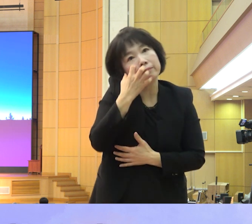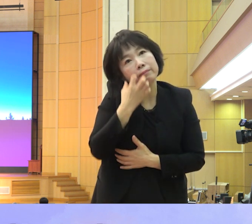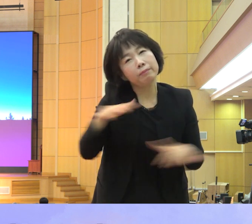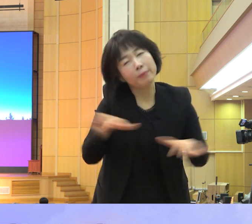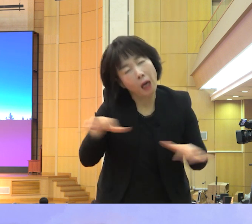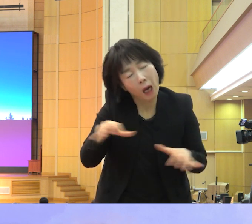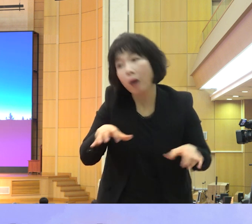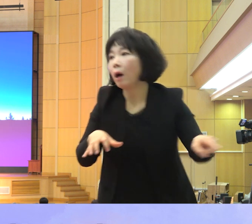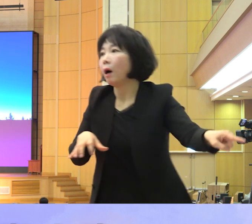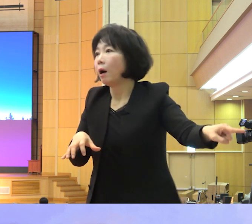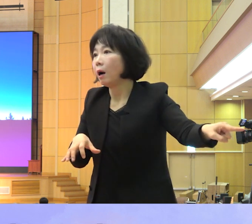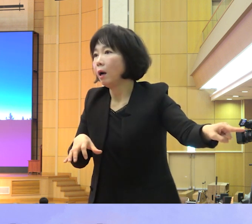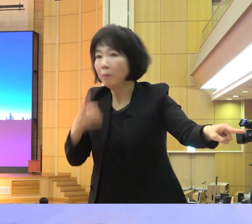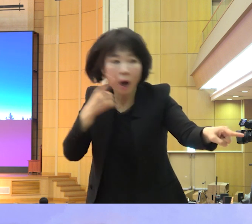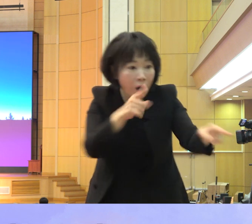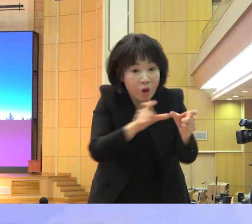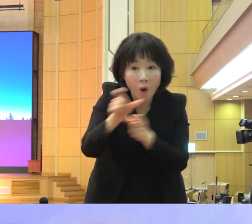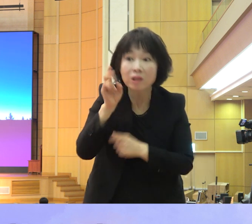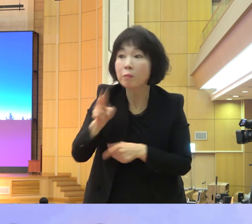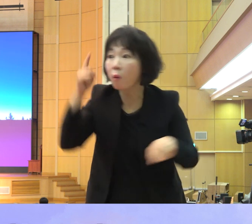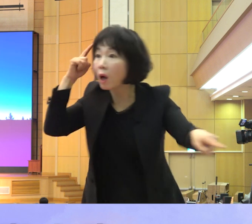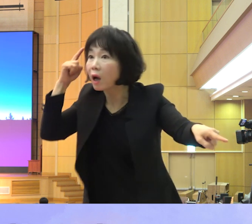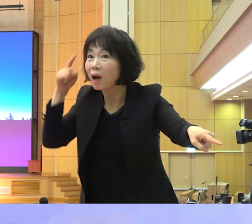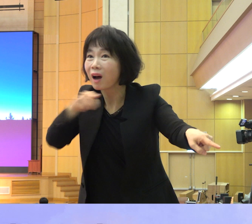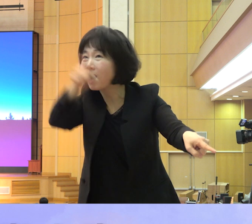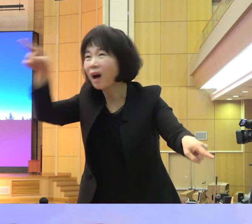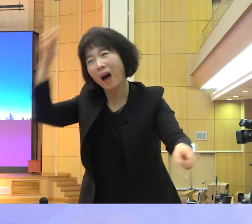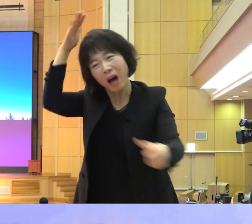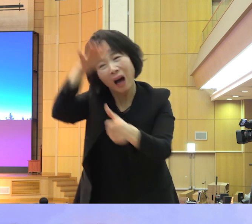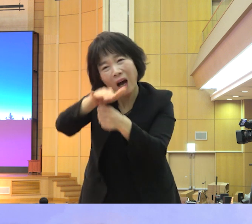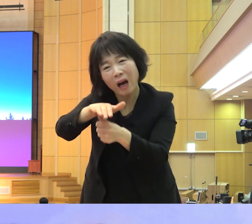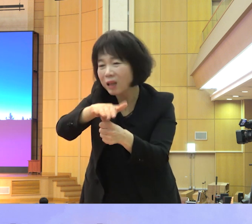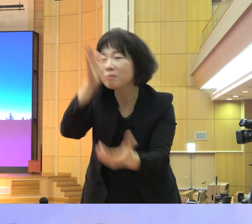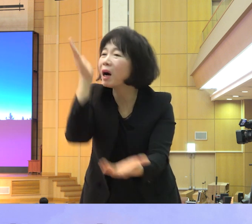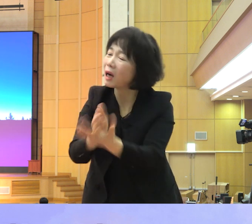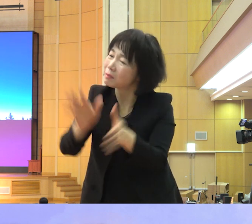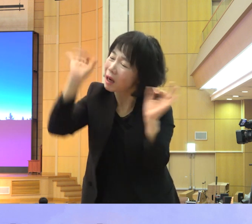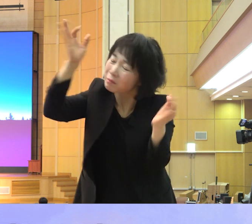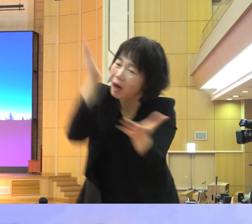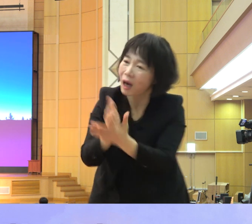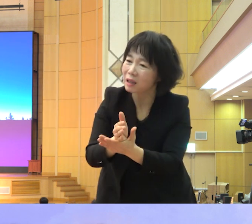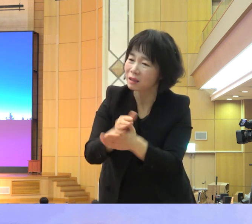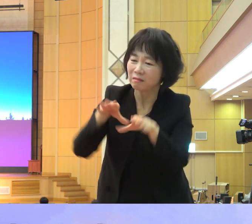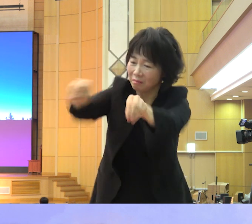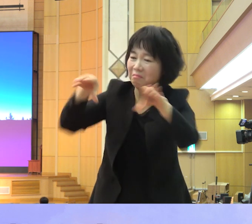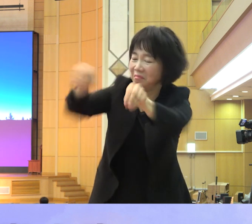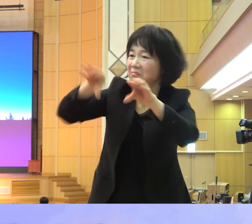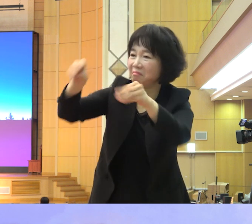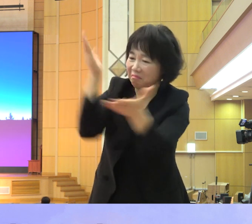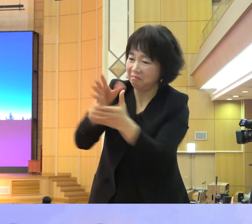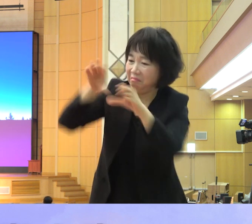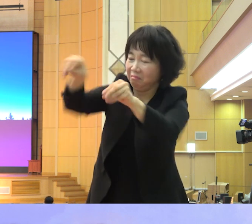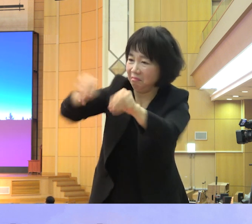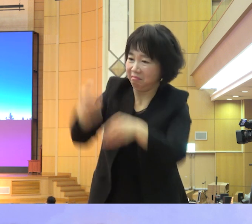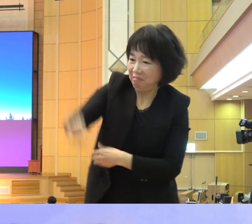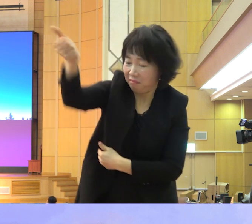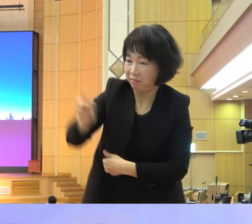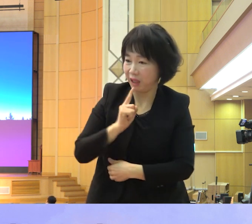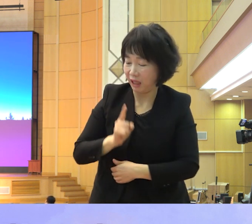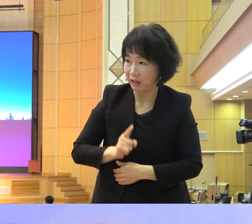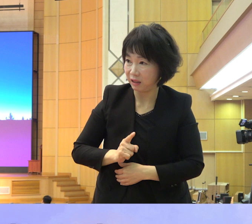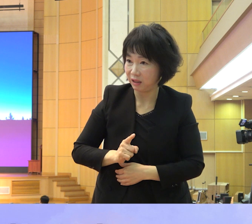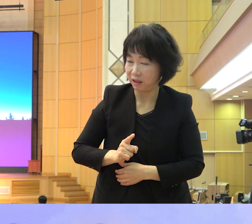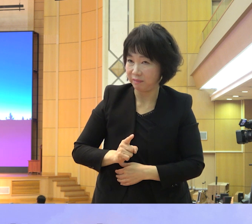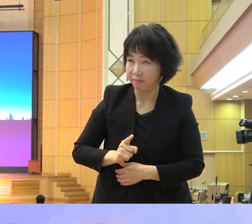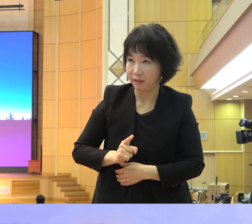저렇게 거품을 흘리고 막 경련을 일으키고 꽈비가 되는 것을 내가 아비로서 눈뜨고 볼 수가 없습니다.